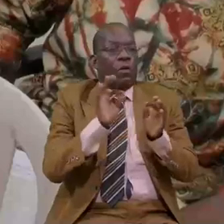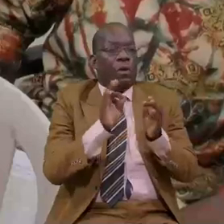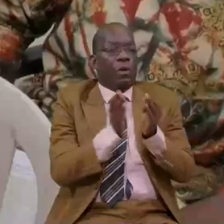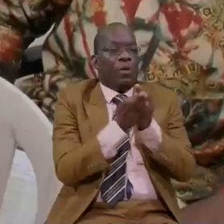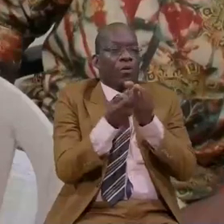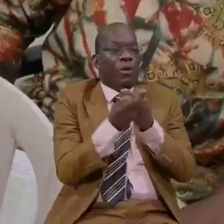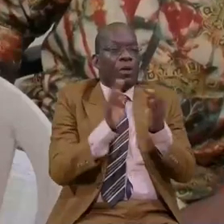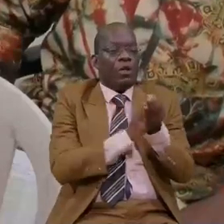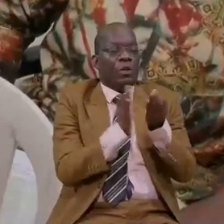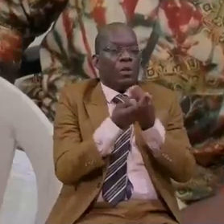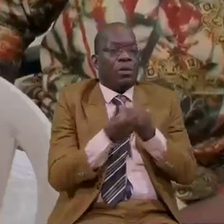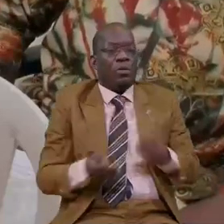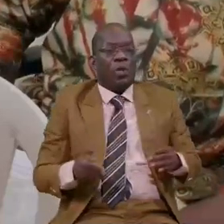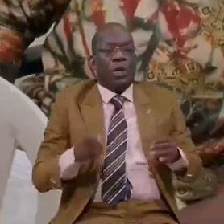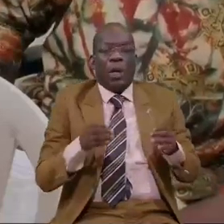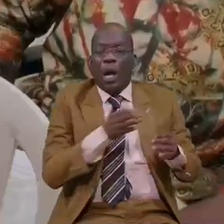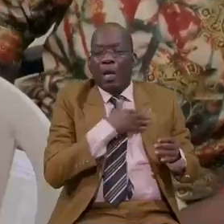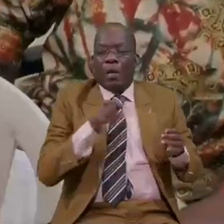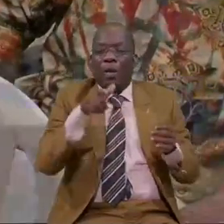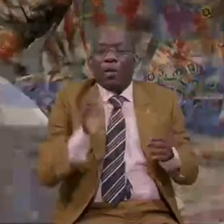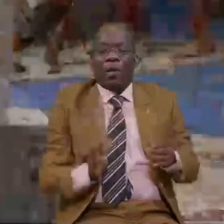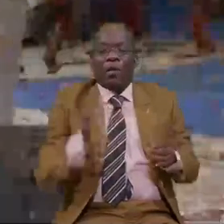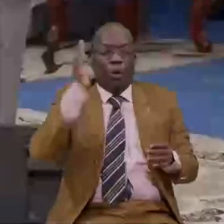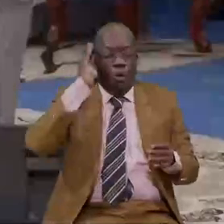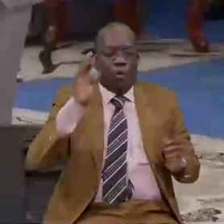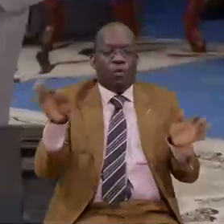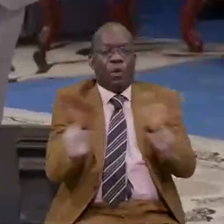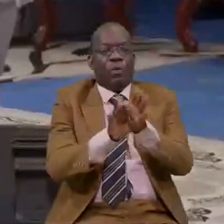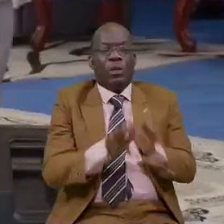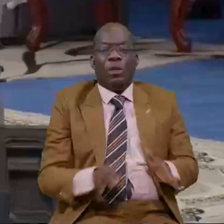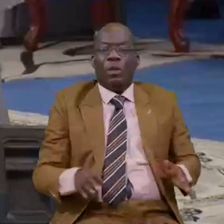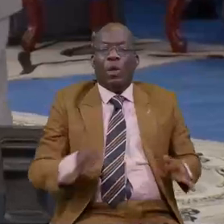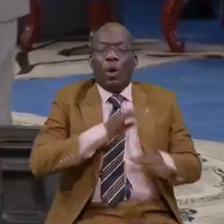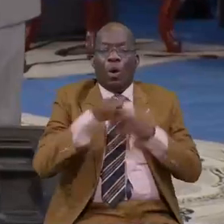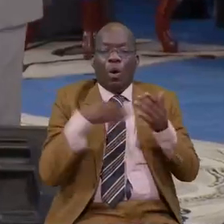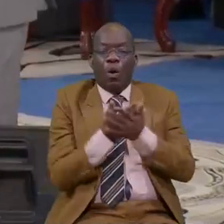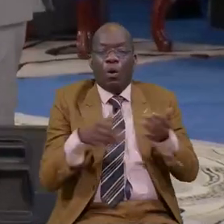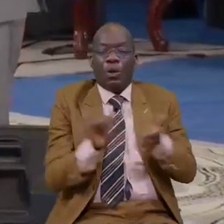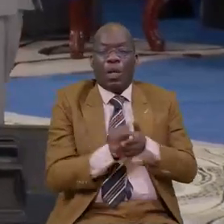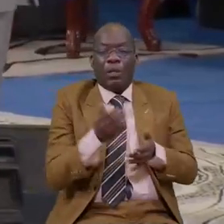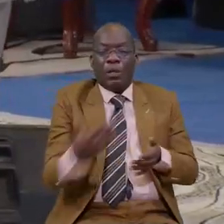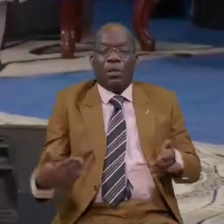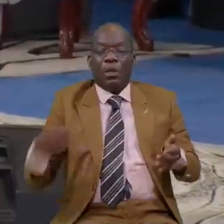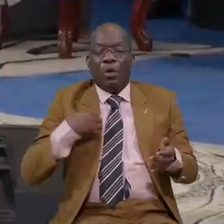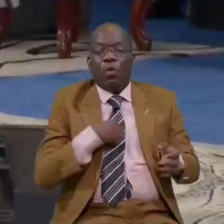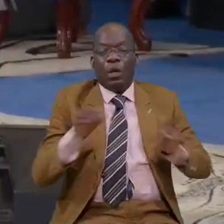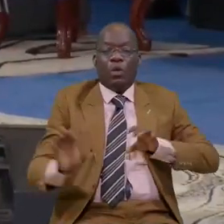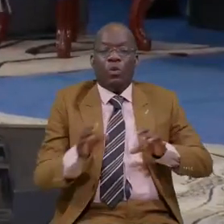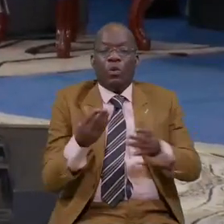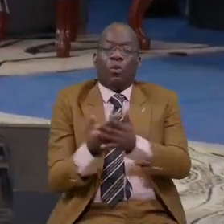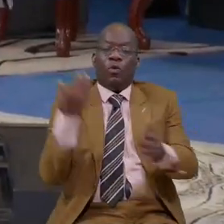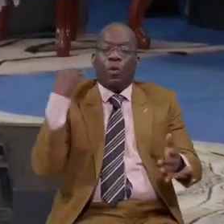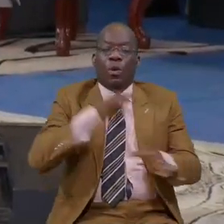fornication? Que Dieu n'ose, que Dieu n'ose. Quand nous sommes sauvés, nous menons la vie